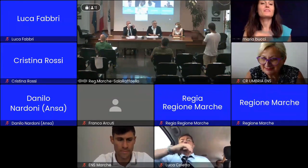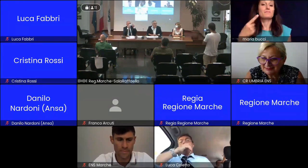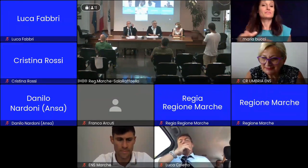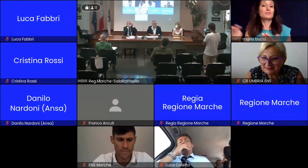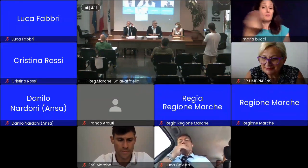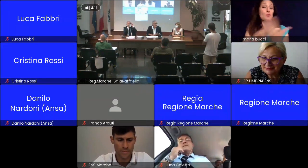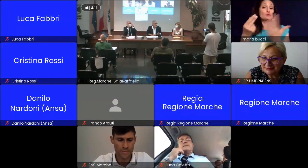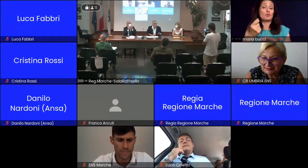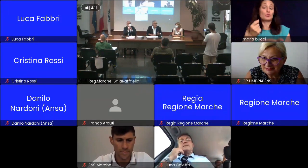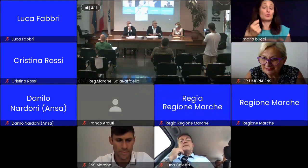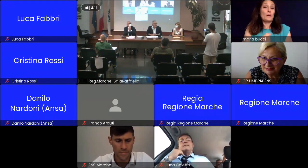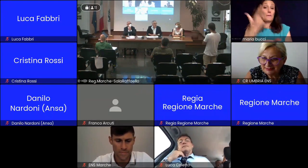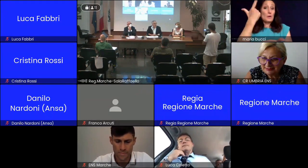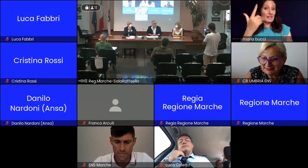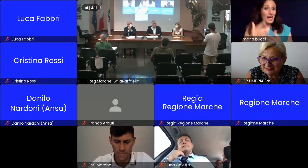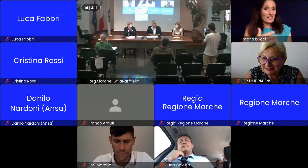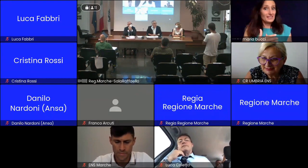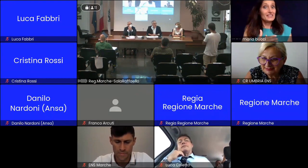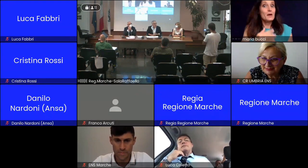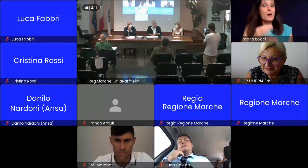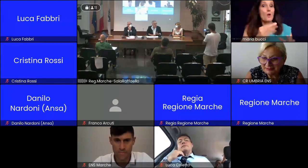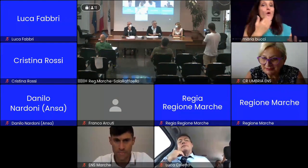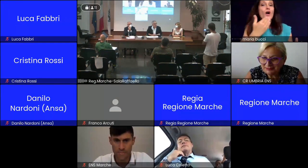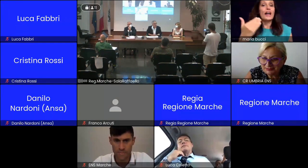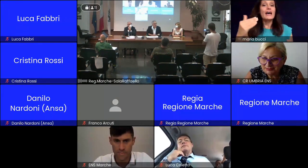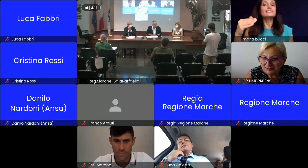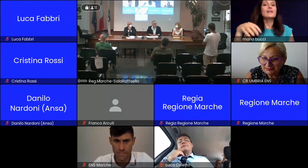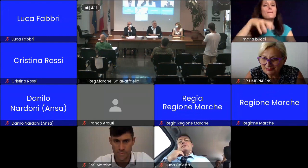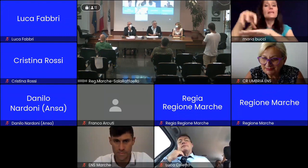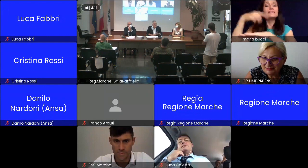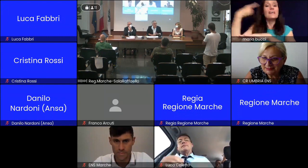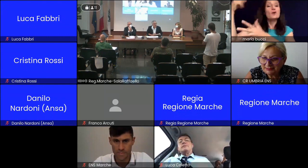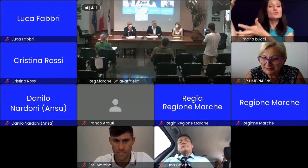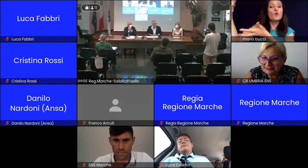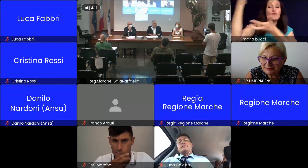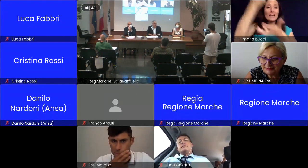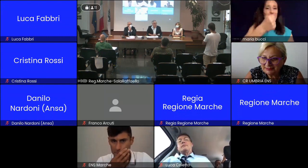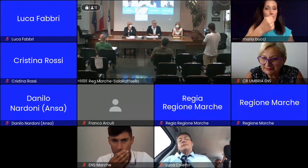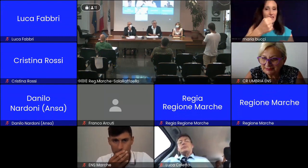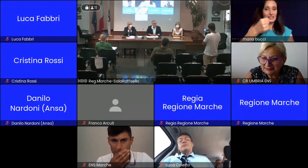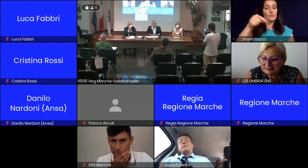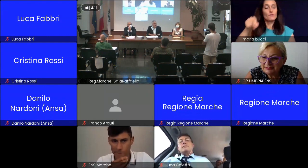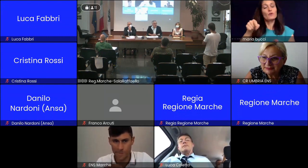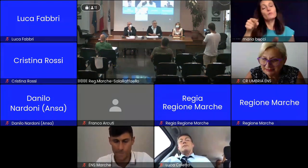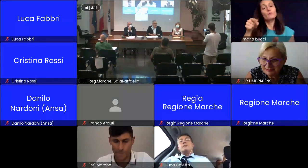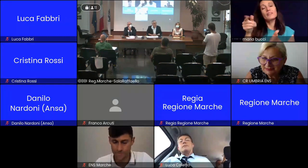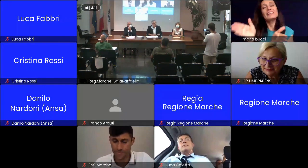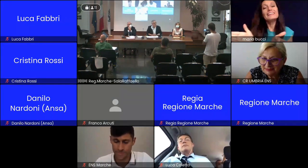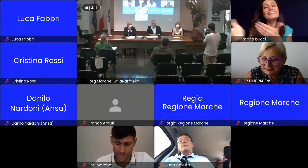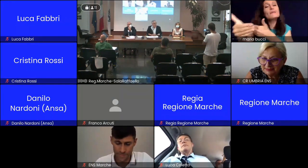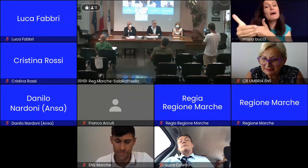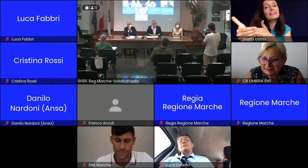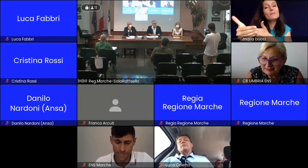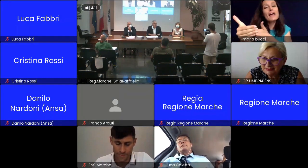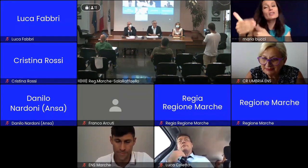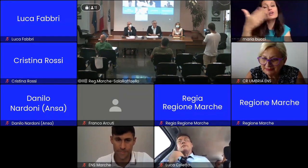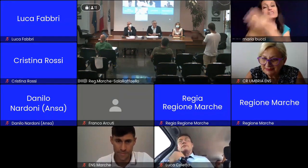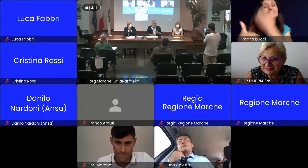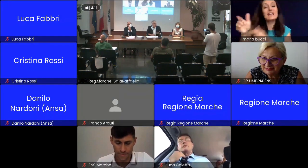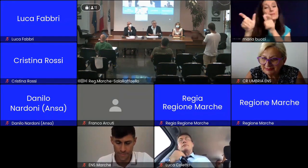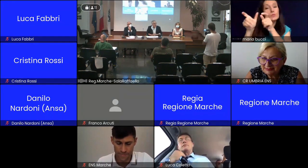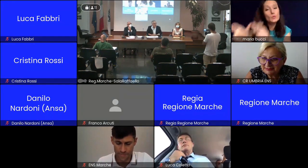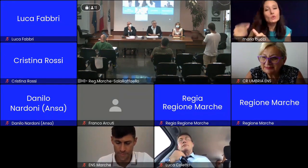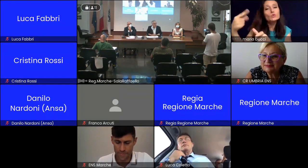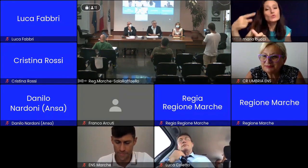che, grazie a questo finanziamento del Ministero, o meglio del Dipartimento per la Disabilità della Presidenza del Consiglio dei